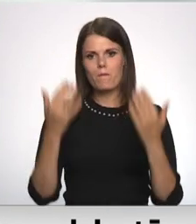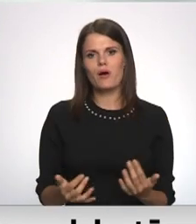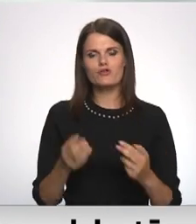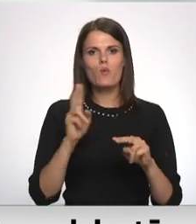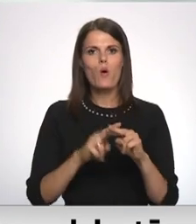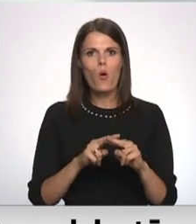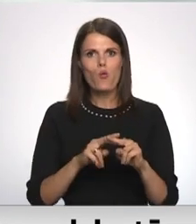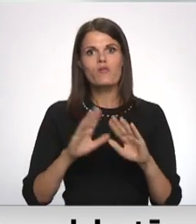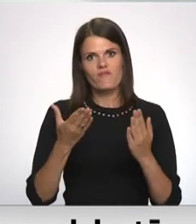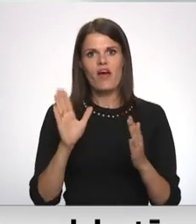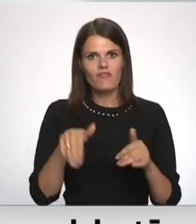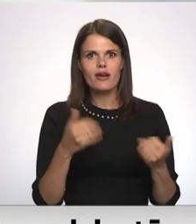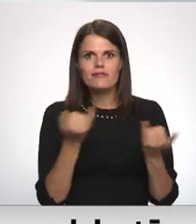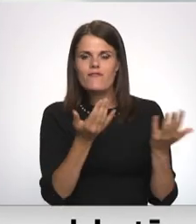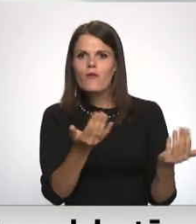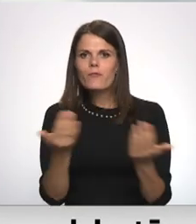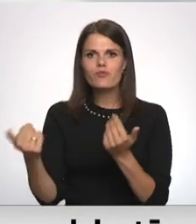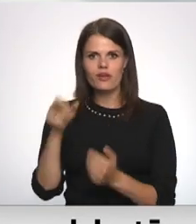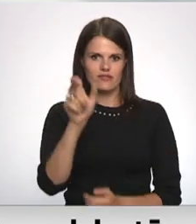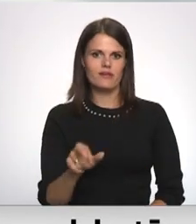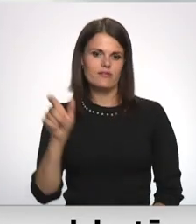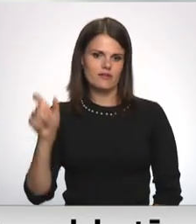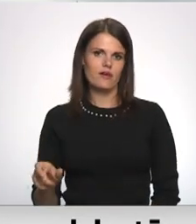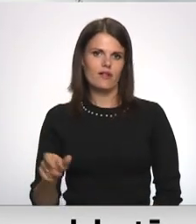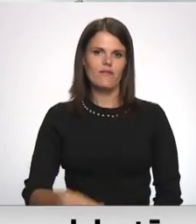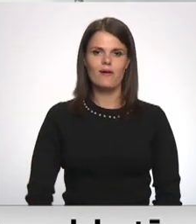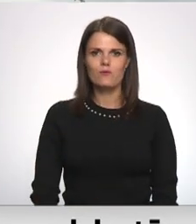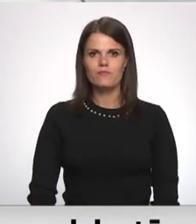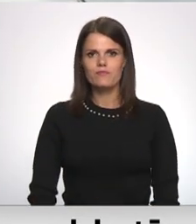spējas ieinteresēt. Sandra Leitāne, Andris Pāns, Vidzemes televīzija.